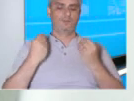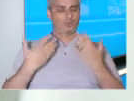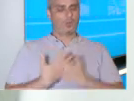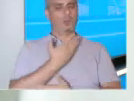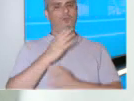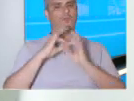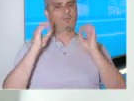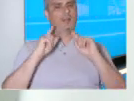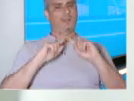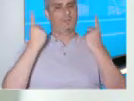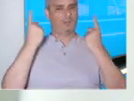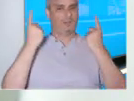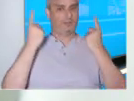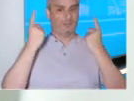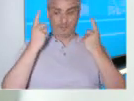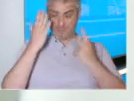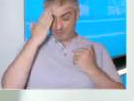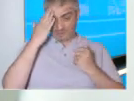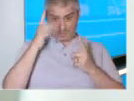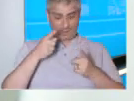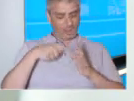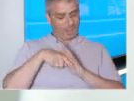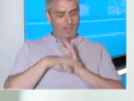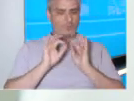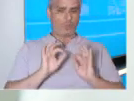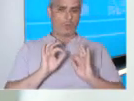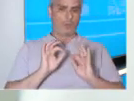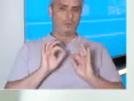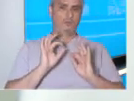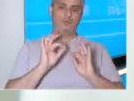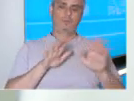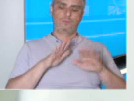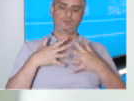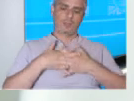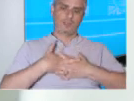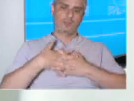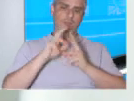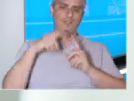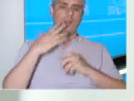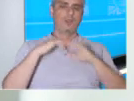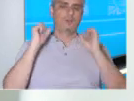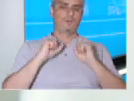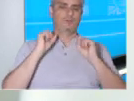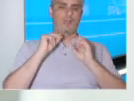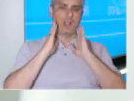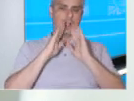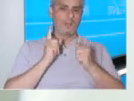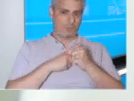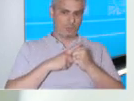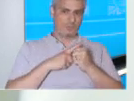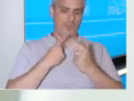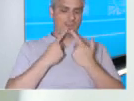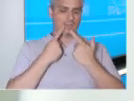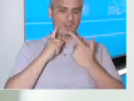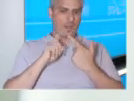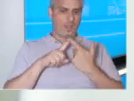חדש, מתחילים אחרת. בהכרה העמוקה שממשלת אחדות צריכה להיות מבוססת על אמון, על